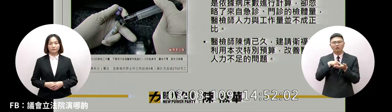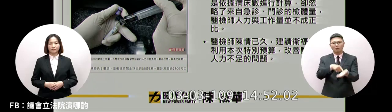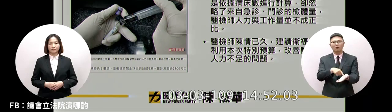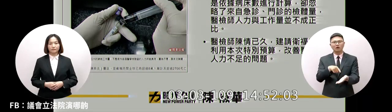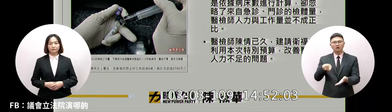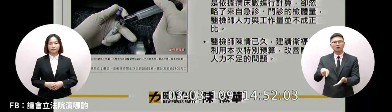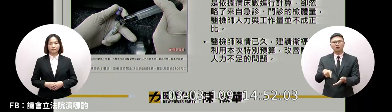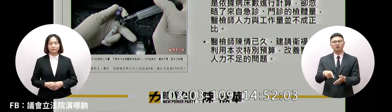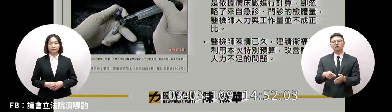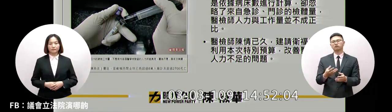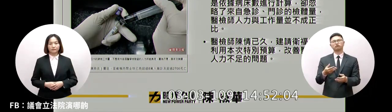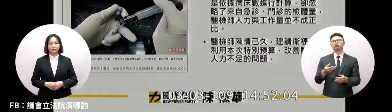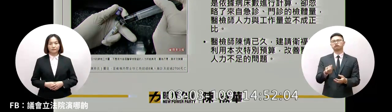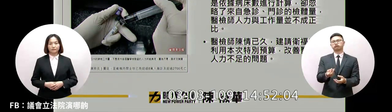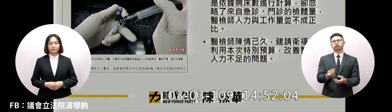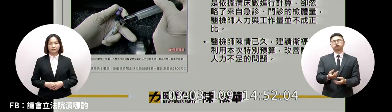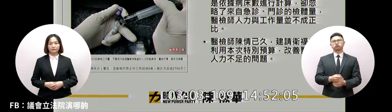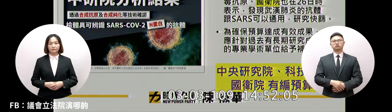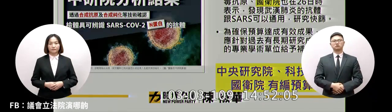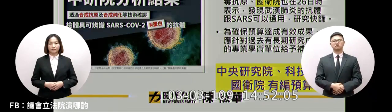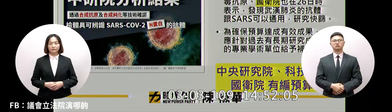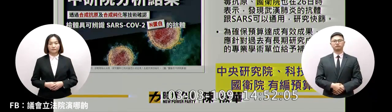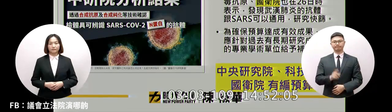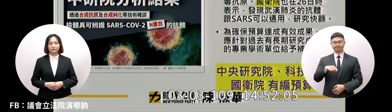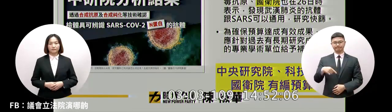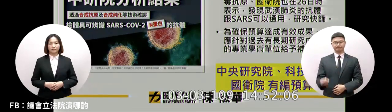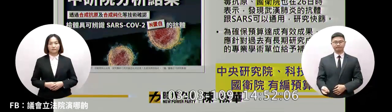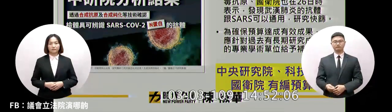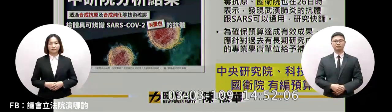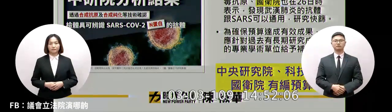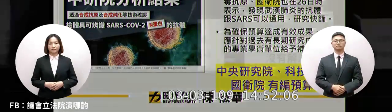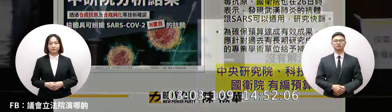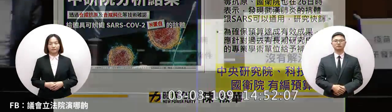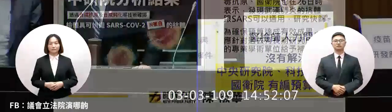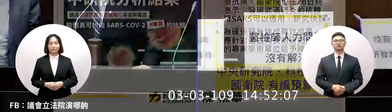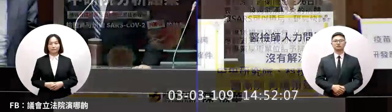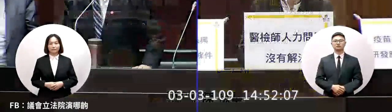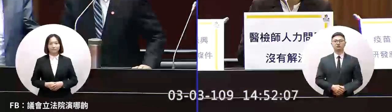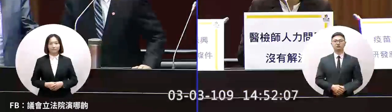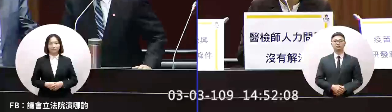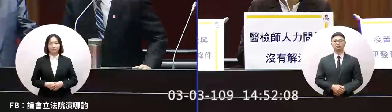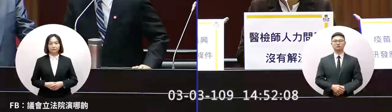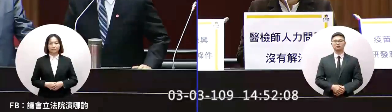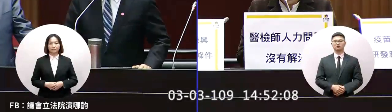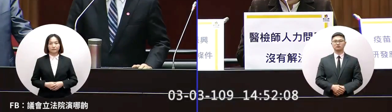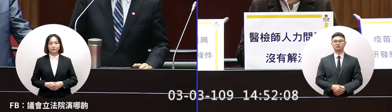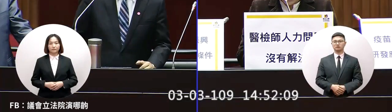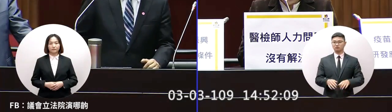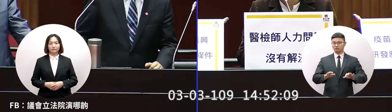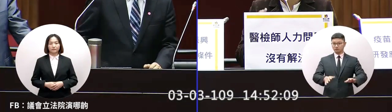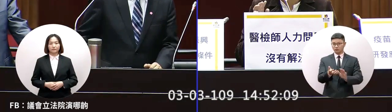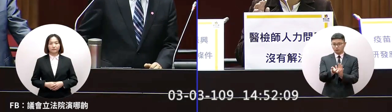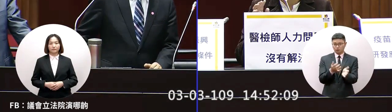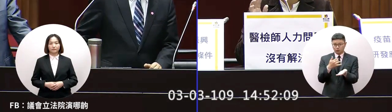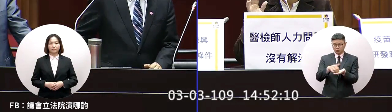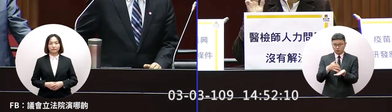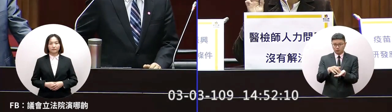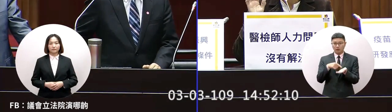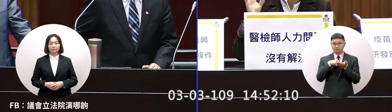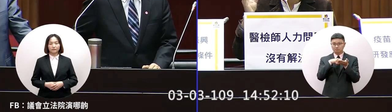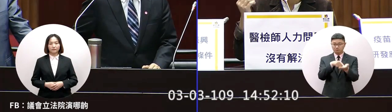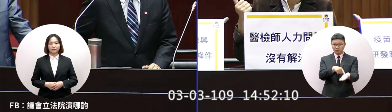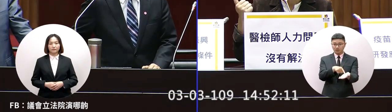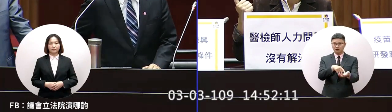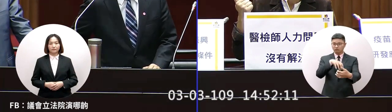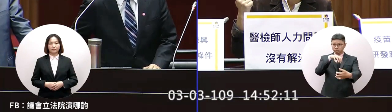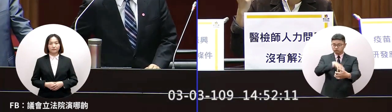那等一下再请。好，下一张。那再来就是我们看到这一次的预算编列就